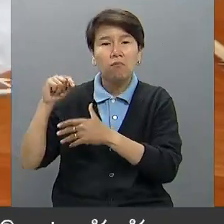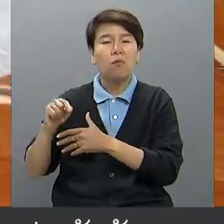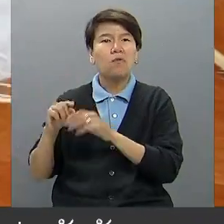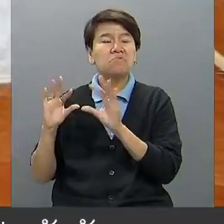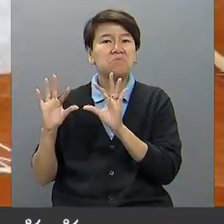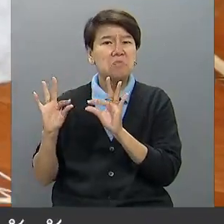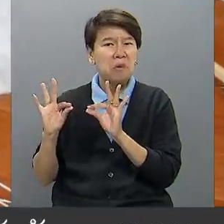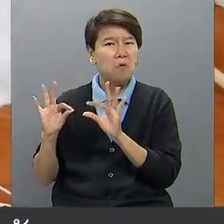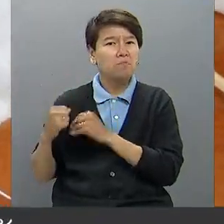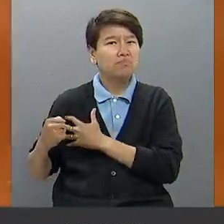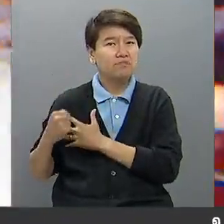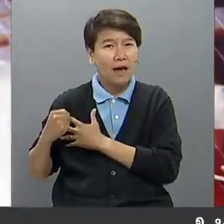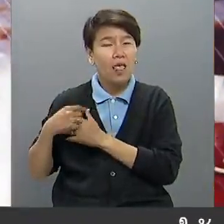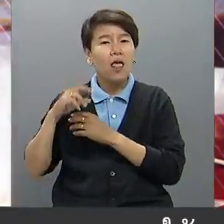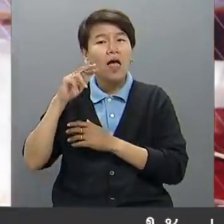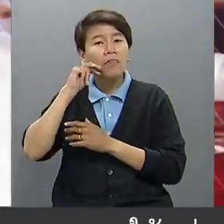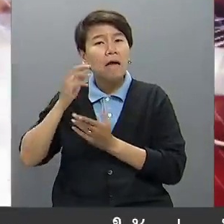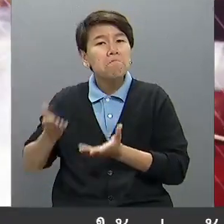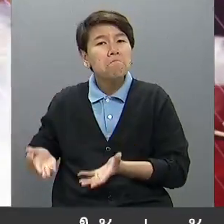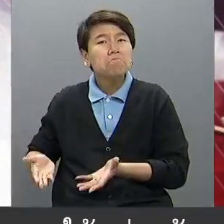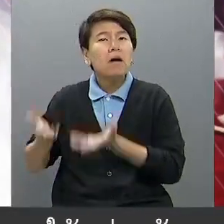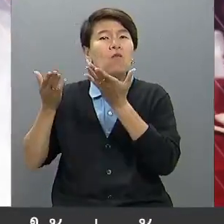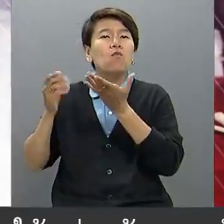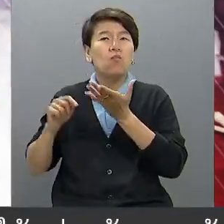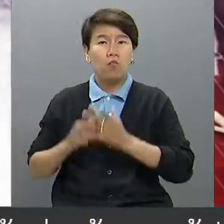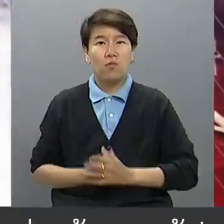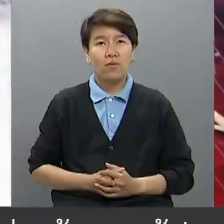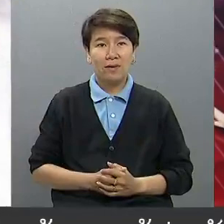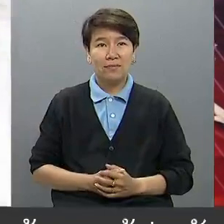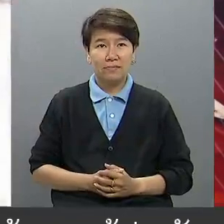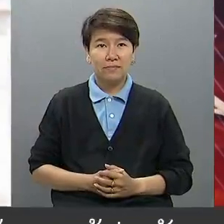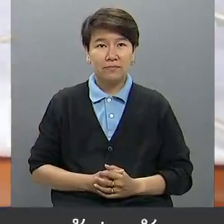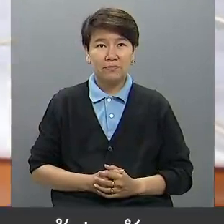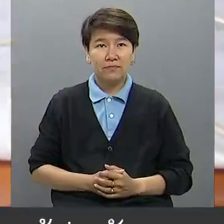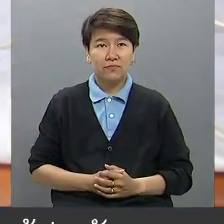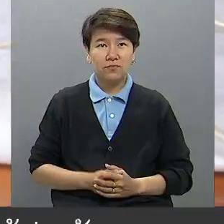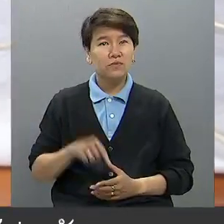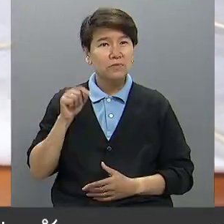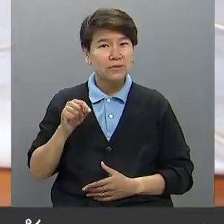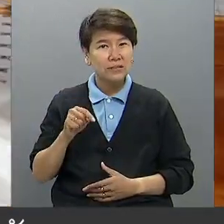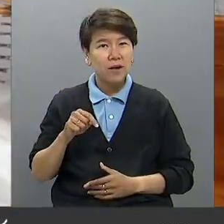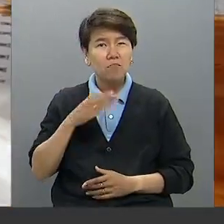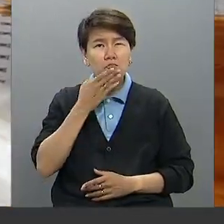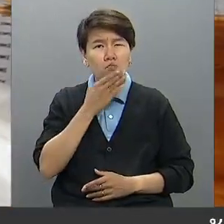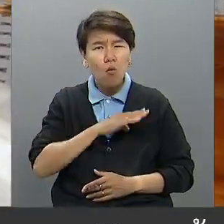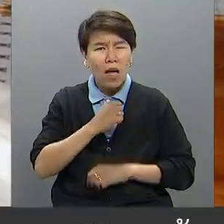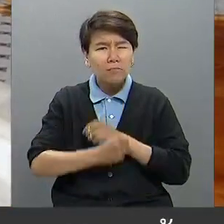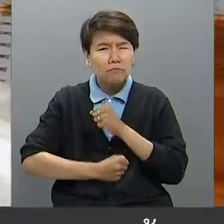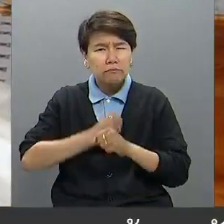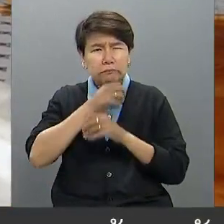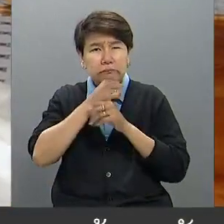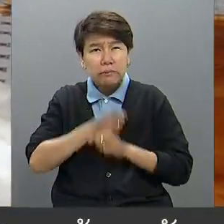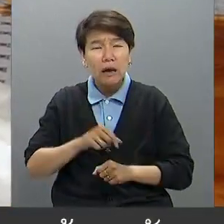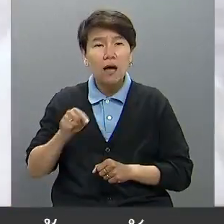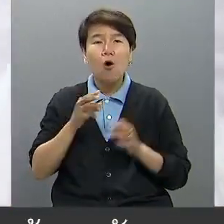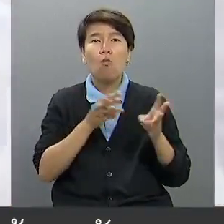ที่นิยมมาทำว่าวจุฬาครับอันนี้ผมจะทำแบบดั้งเดิมเลยนะครับก็เป็นกระดาษแบบโบราณนะครับนี่เราก็จะทาก